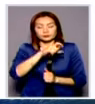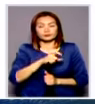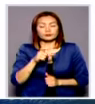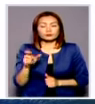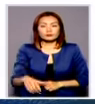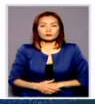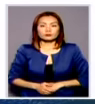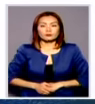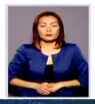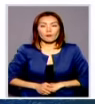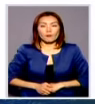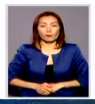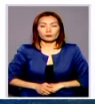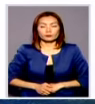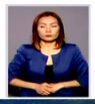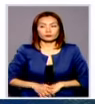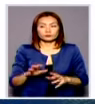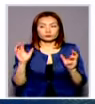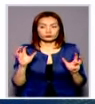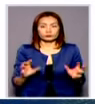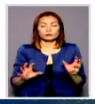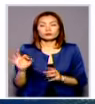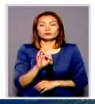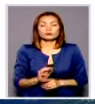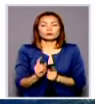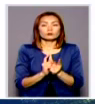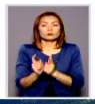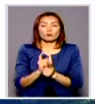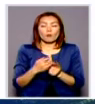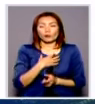азаматы ұсынылып отырған конституциялық